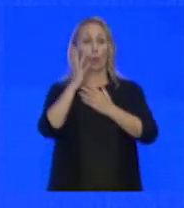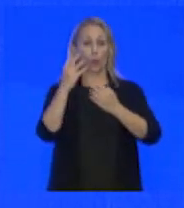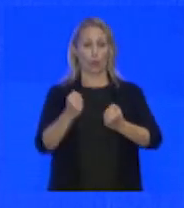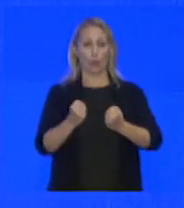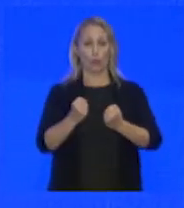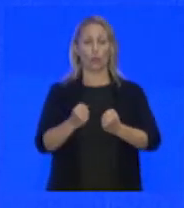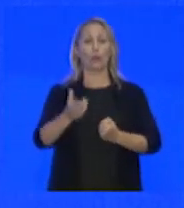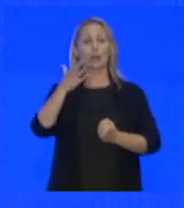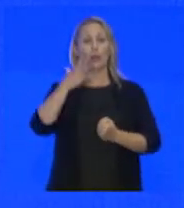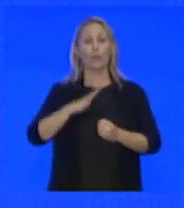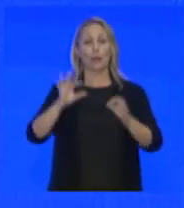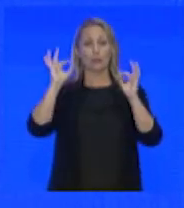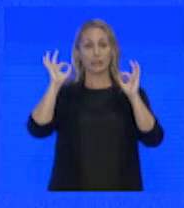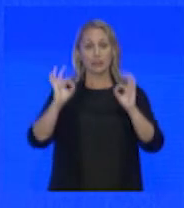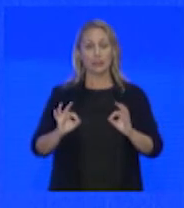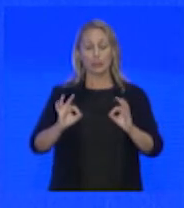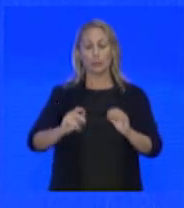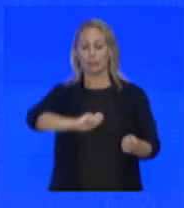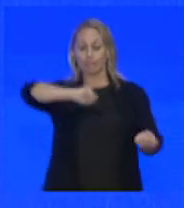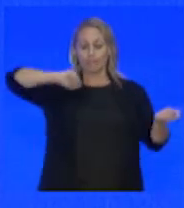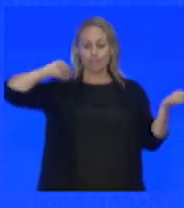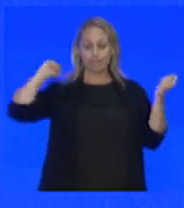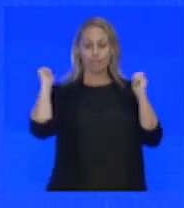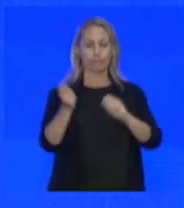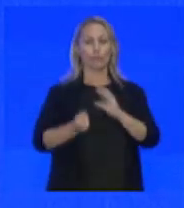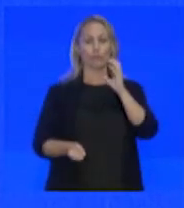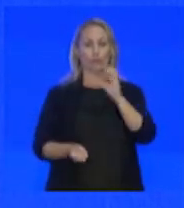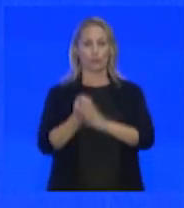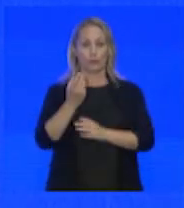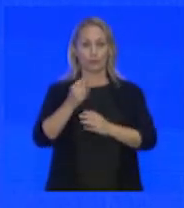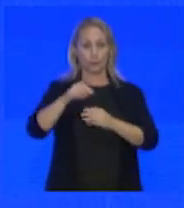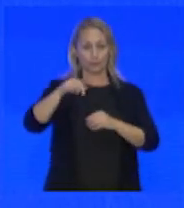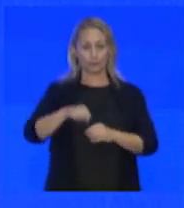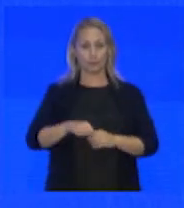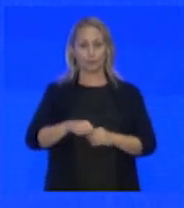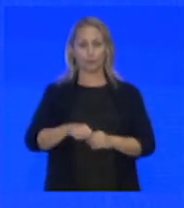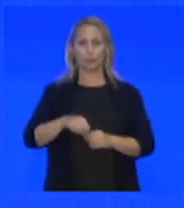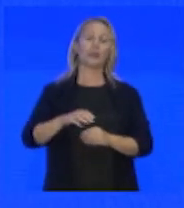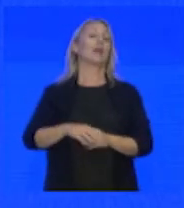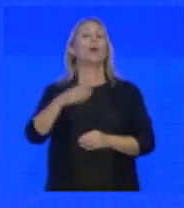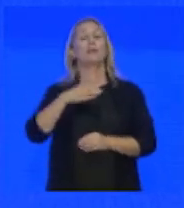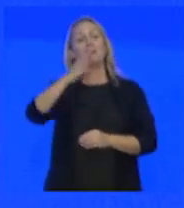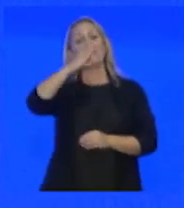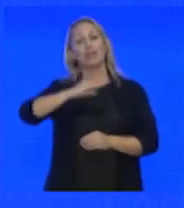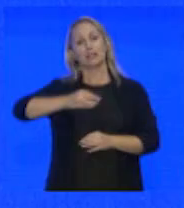την καταστήσουμε αγνώριστον. Είναι ο ίδιος άνθρωπος, ο Ελευθέρως Βενιζέλος.